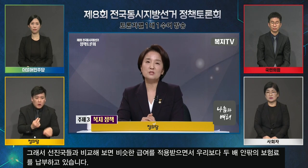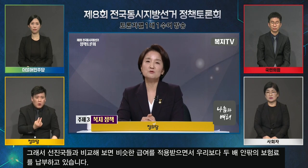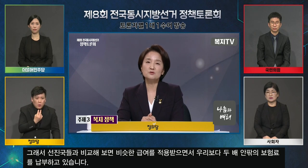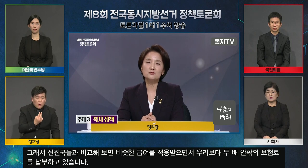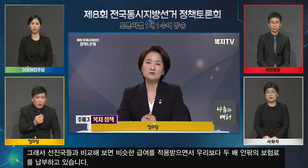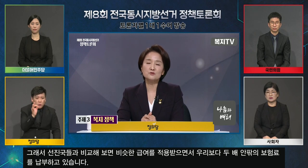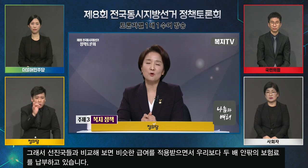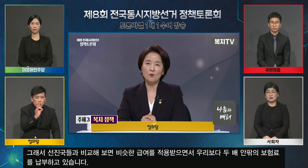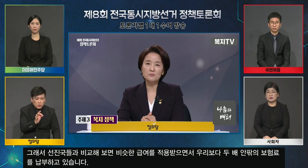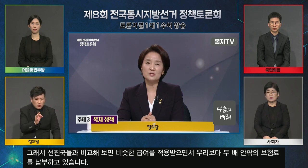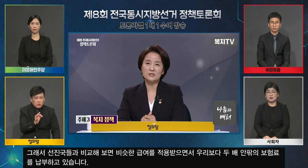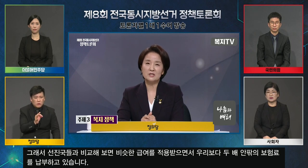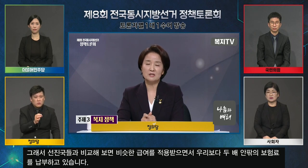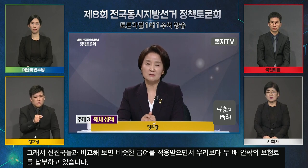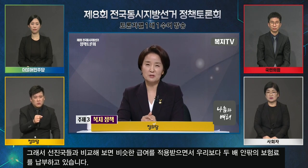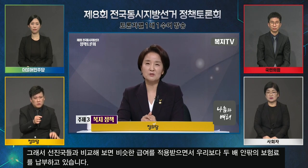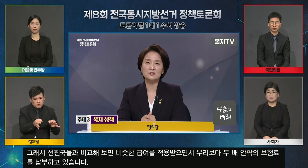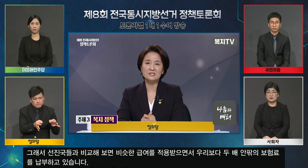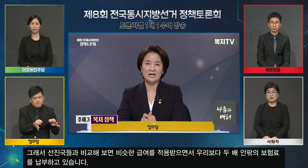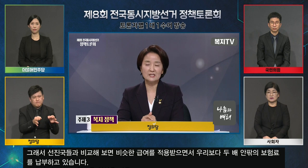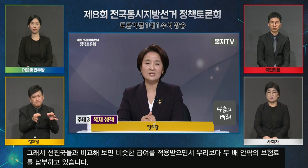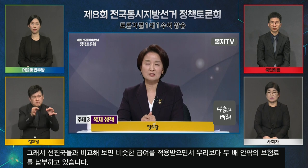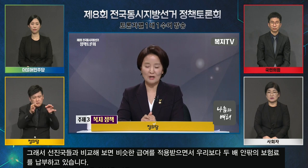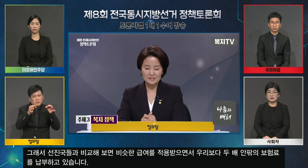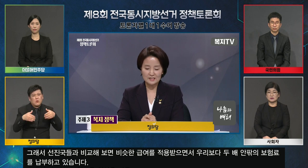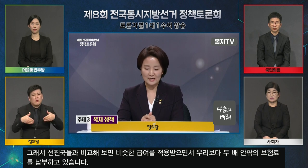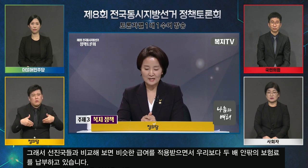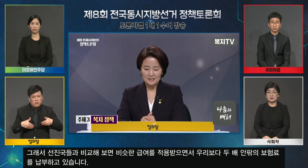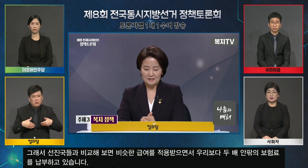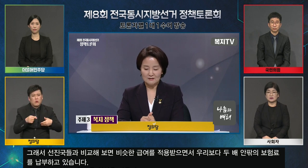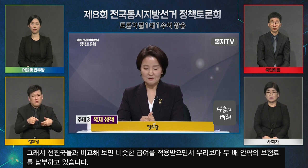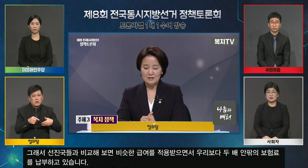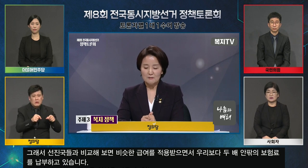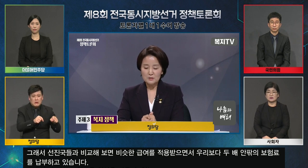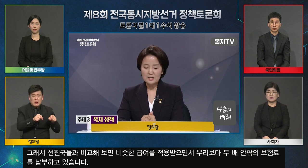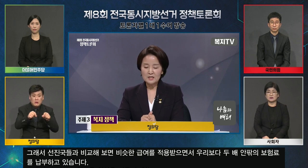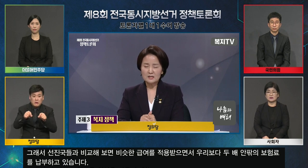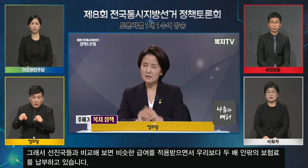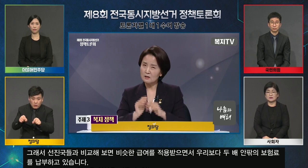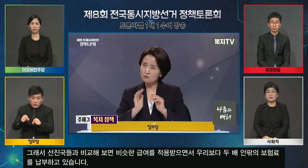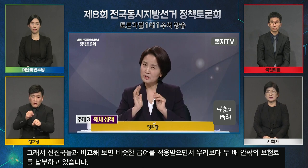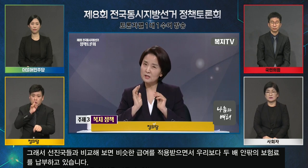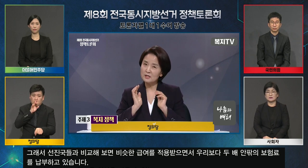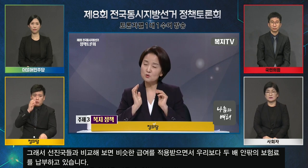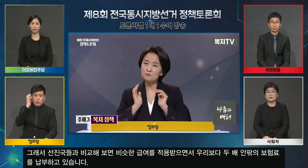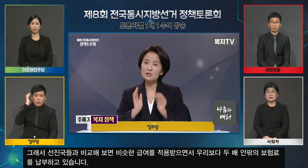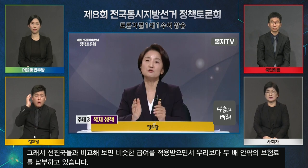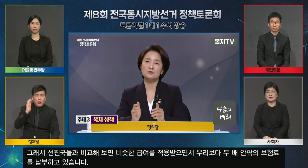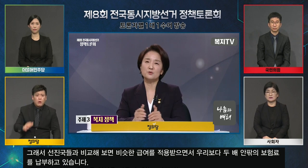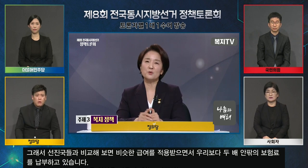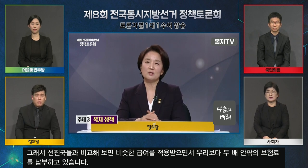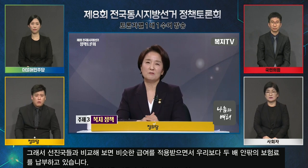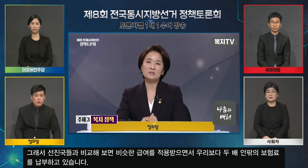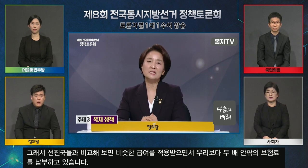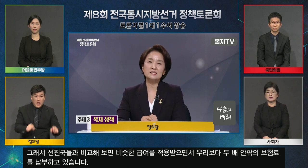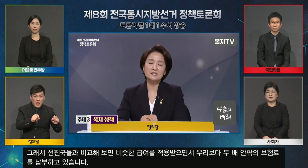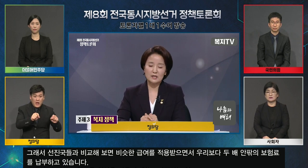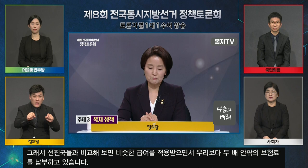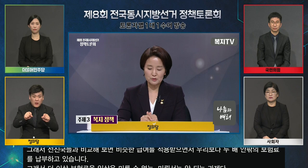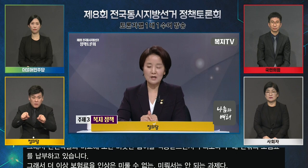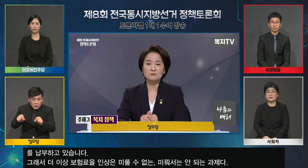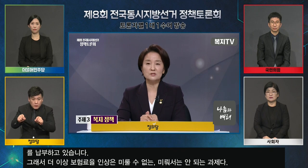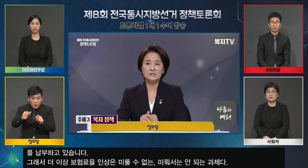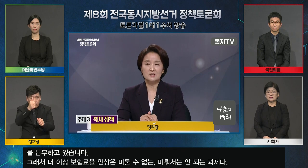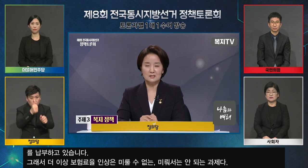미룰 수 없는, 미뤄서는 안 되는 과제다. 미래, 그러니까 우리가 계속 미룰수록 미래